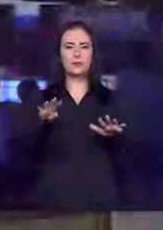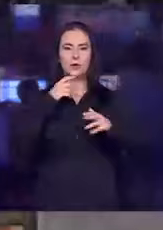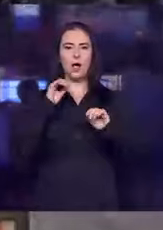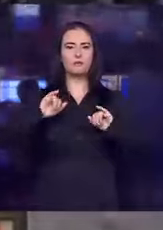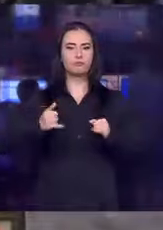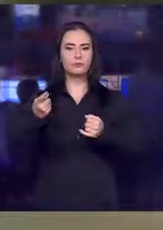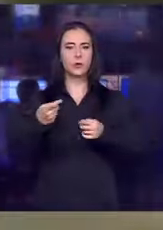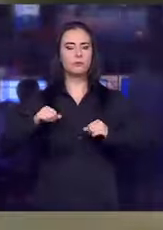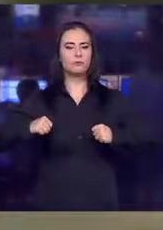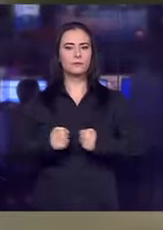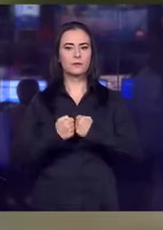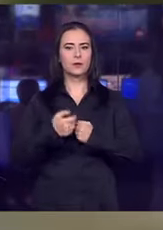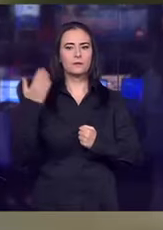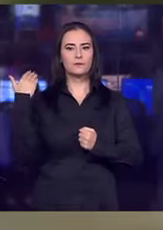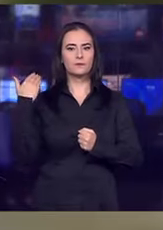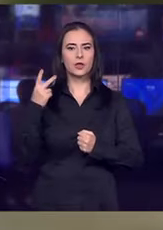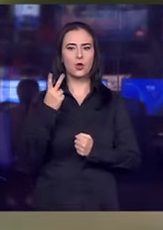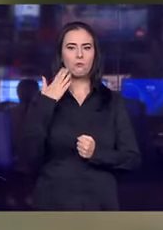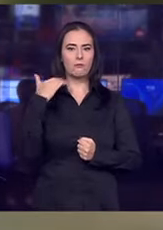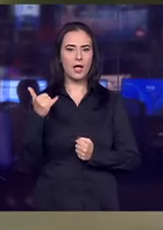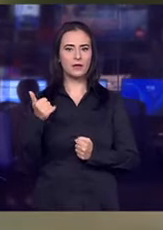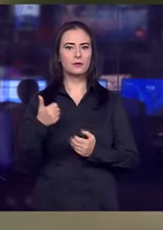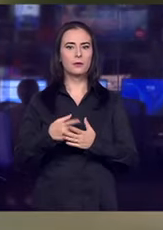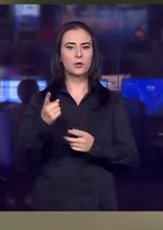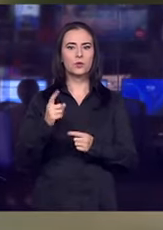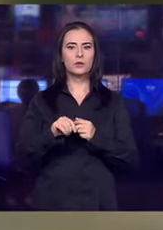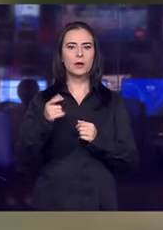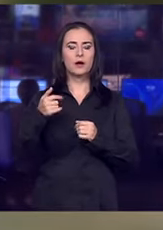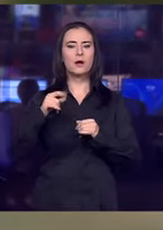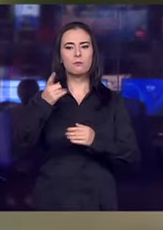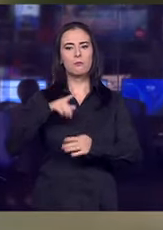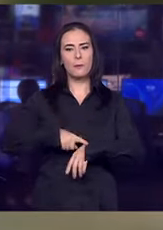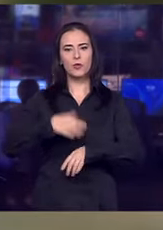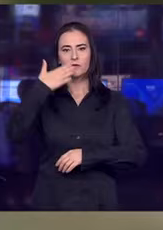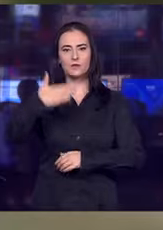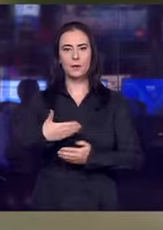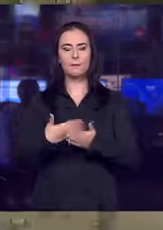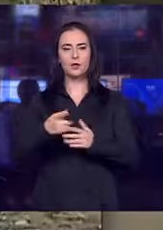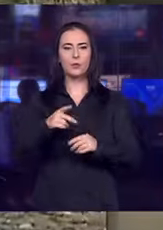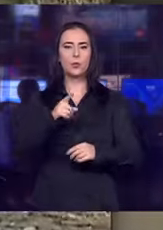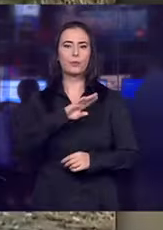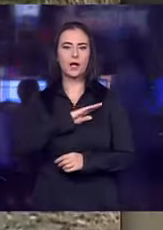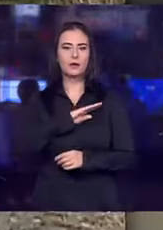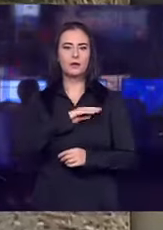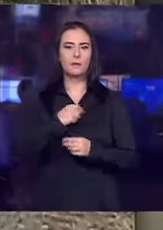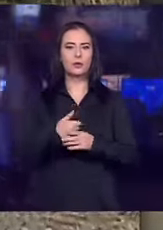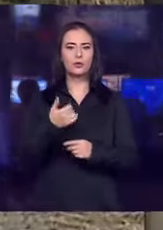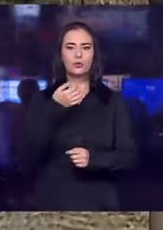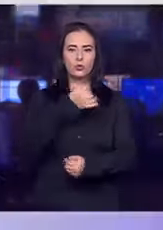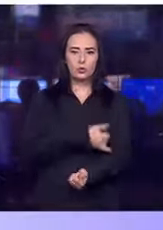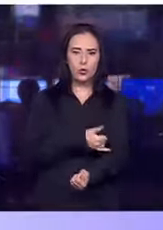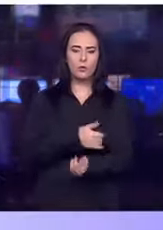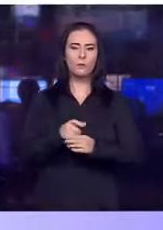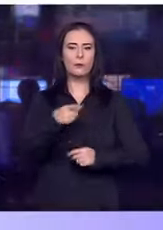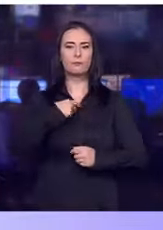produs tragedia din stațiunea 2 Mai, este trimis în judecată pentru trafic de droguri. Procurorii